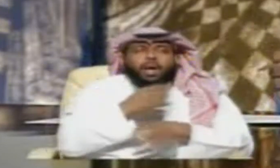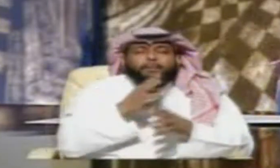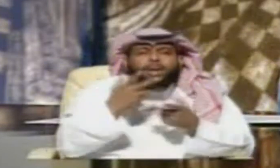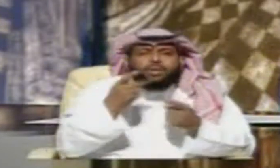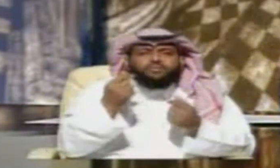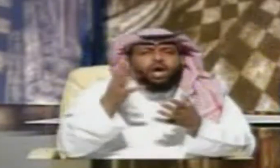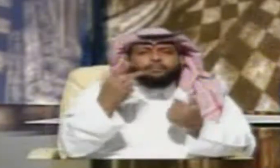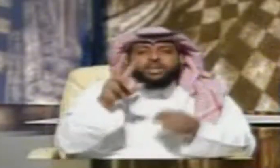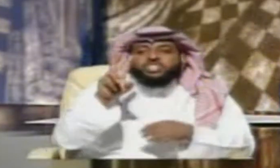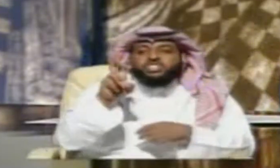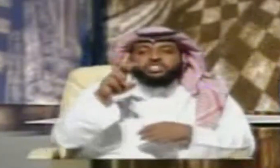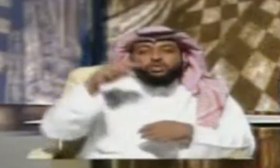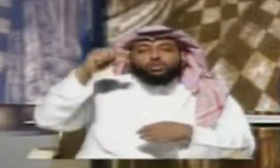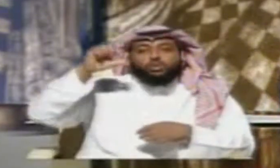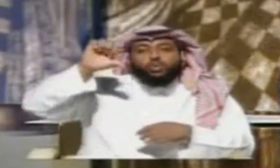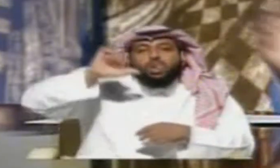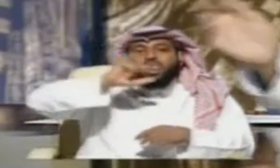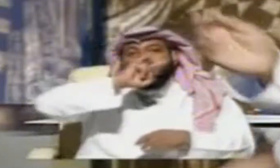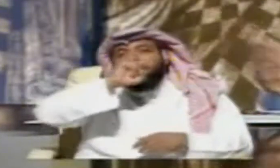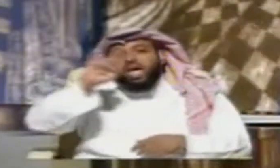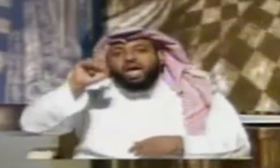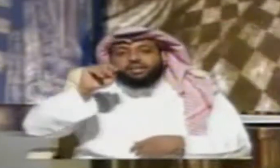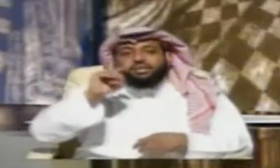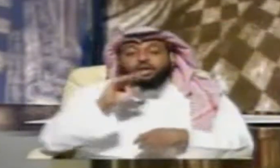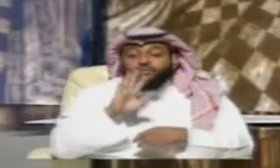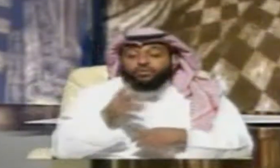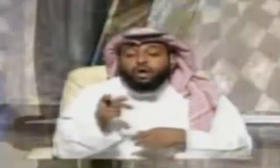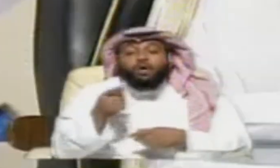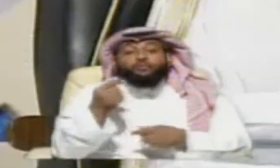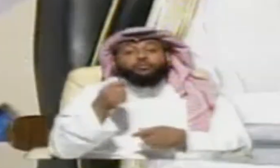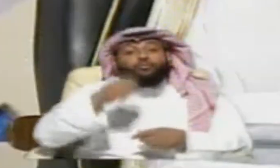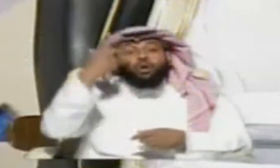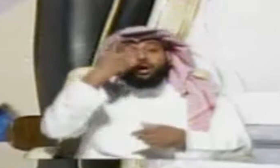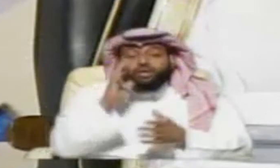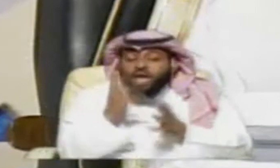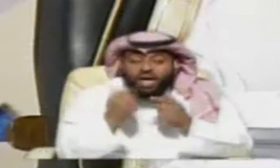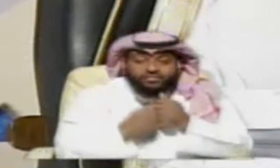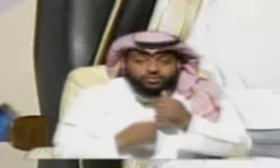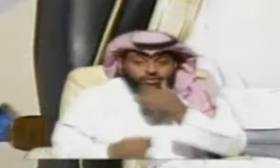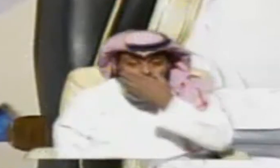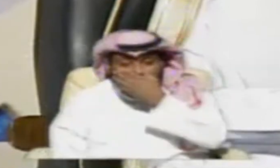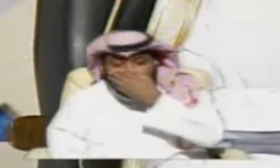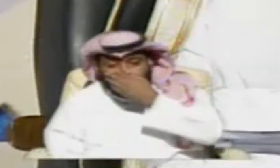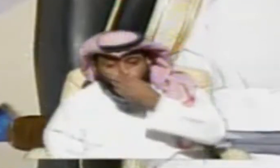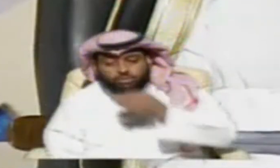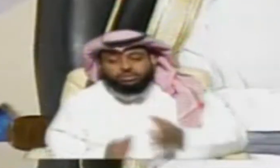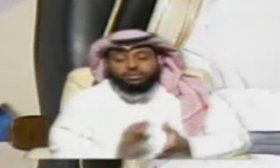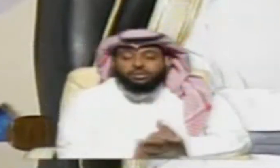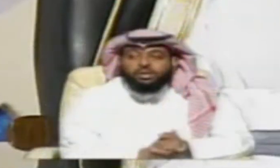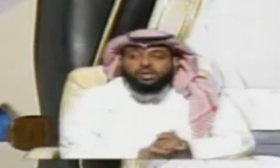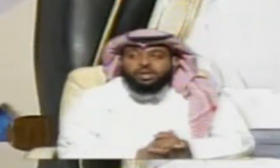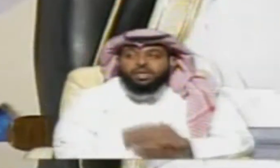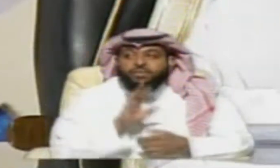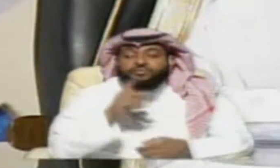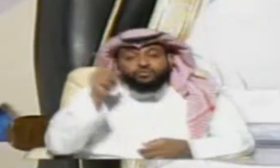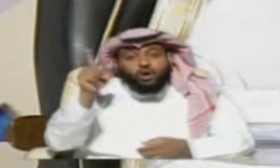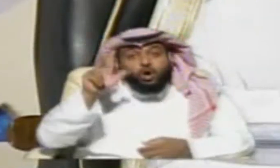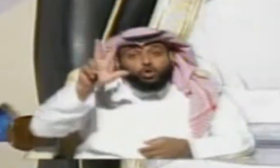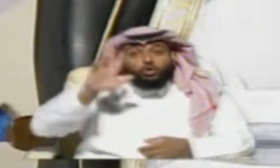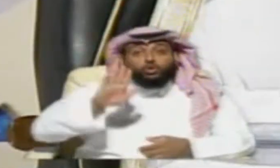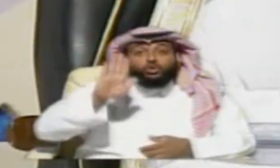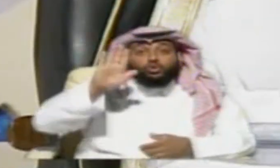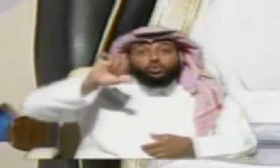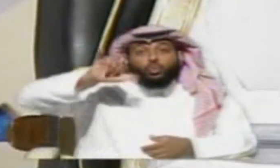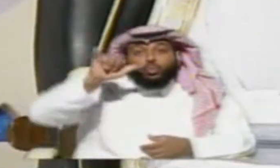ندفع المقدار زكاة الفطر وما زاد على ذلك نتصدق به؟ نقول بما أنهم قد أخرجوا هذا المال بنية أنه زكاة